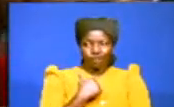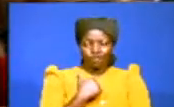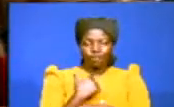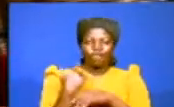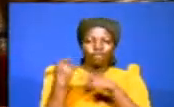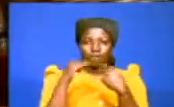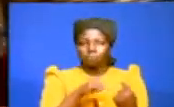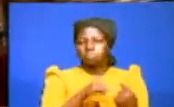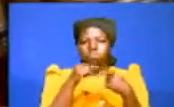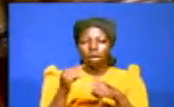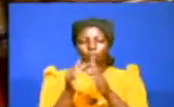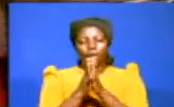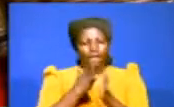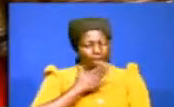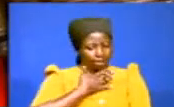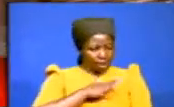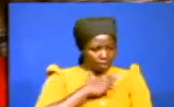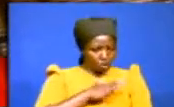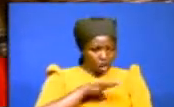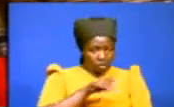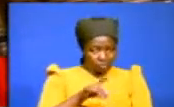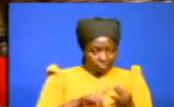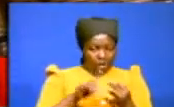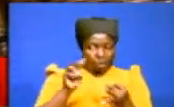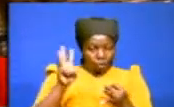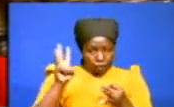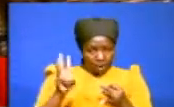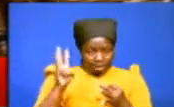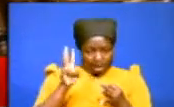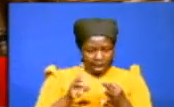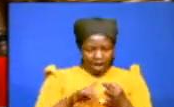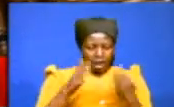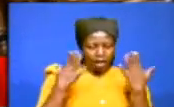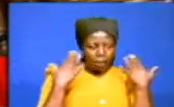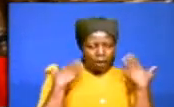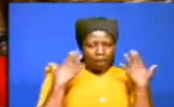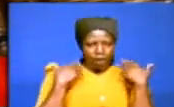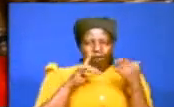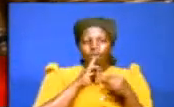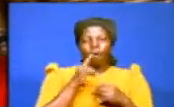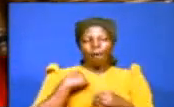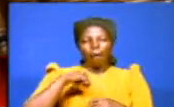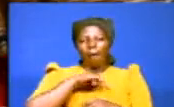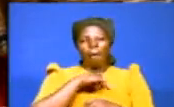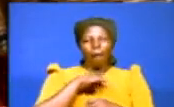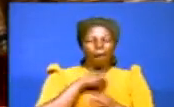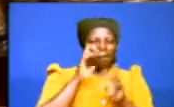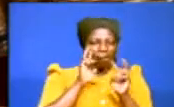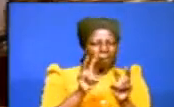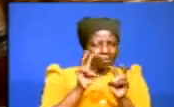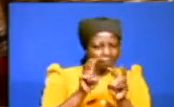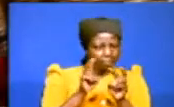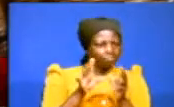wa Samburu County, Wajia County na Meru County. Kwa hivyo tukaangalia tukaona wakati